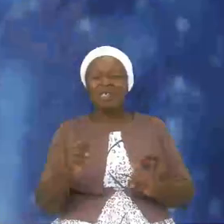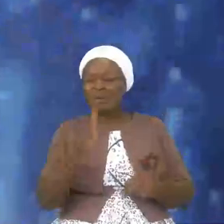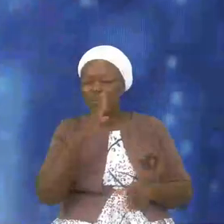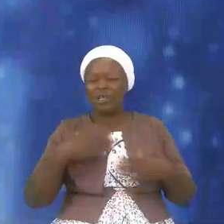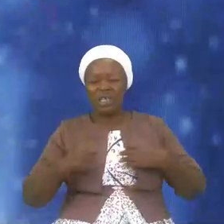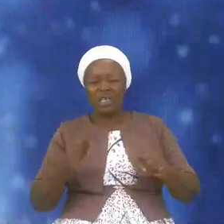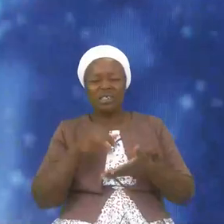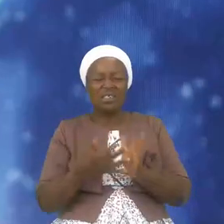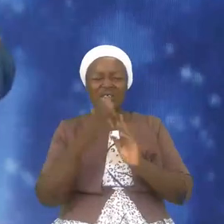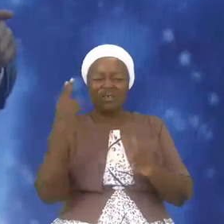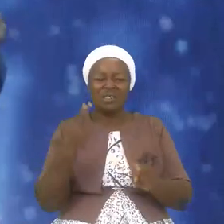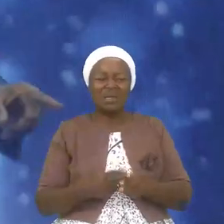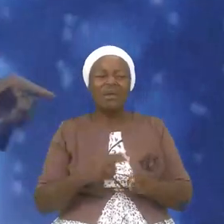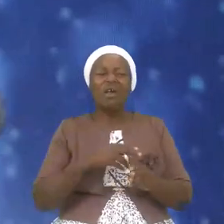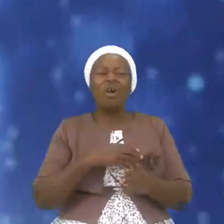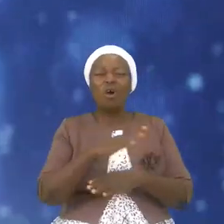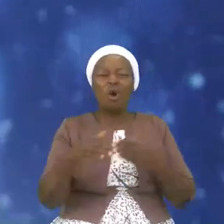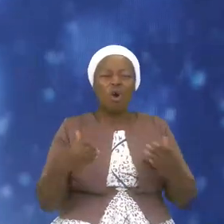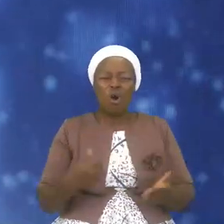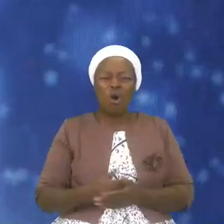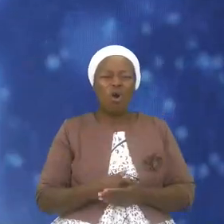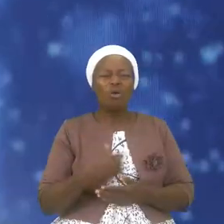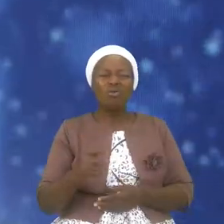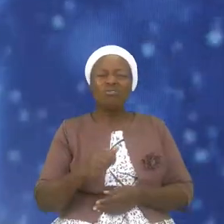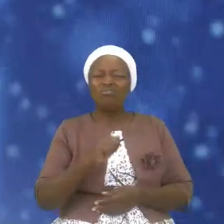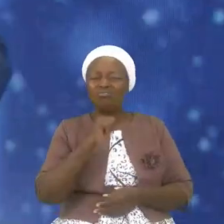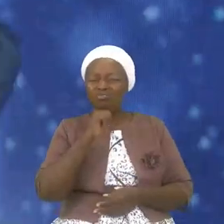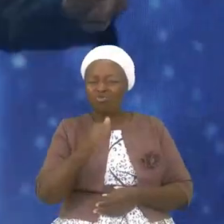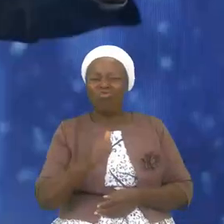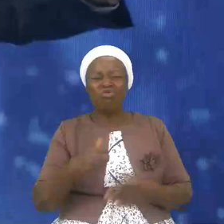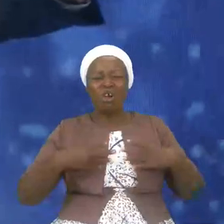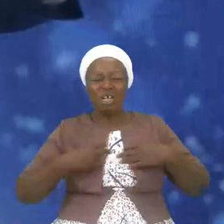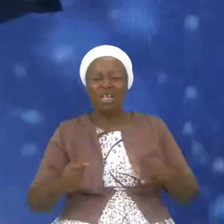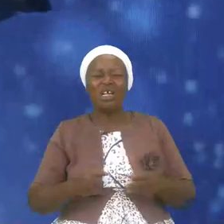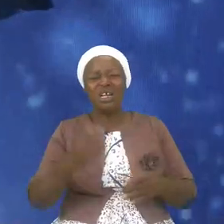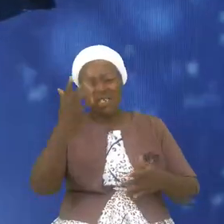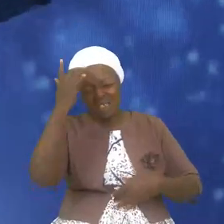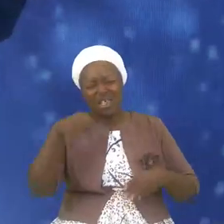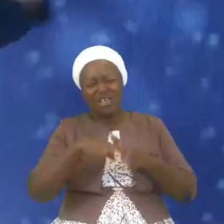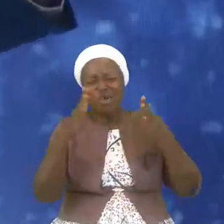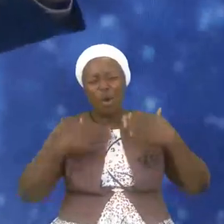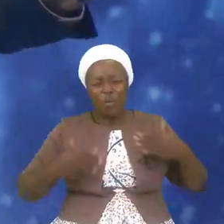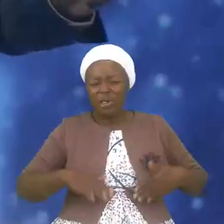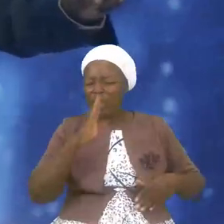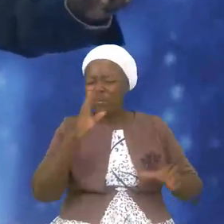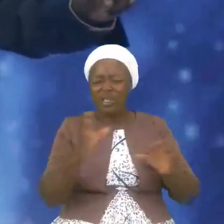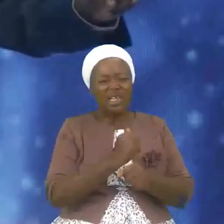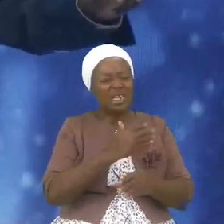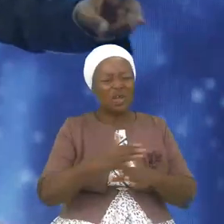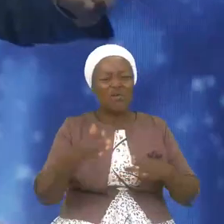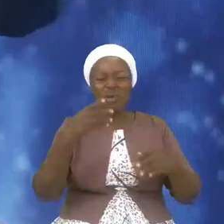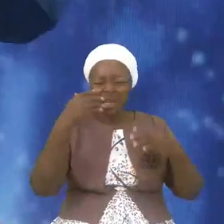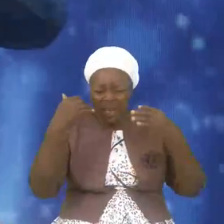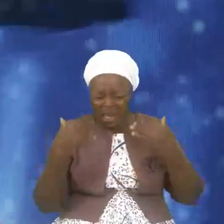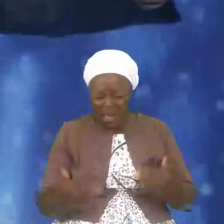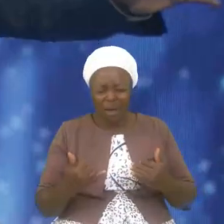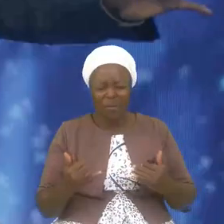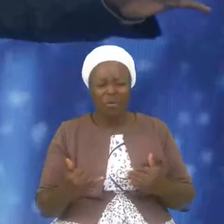de Jésus. Toute maladie incurable dans ton corps, sois ôtée